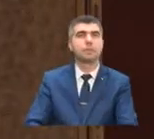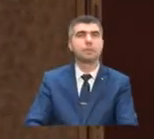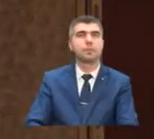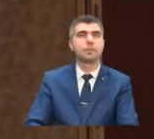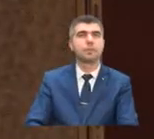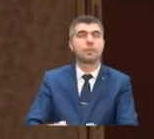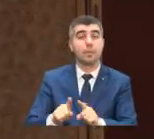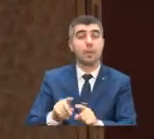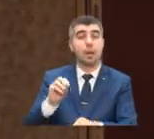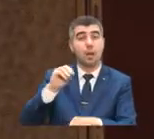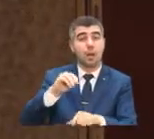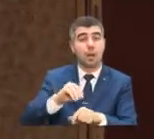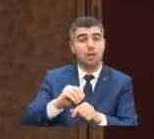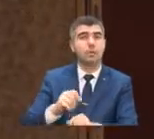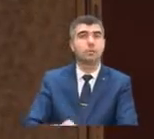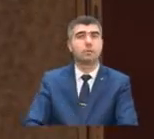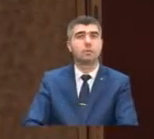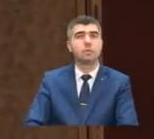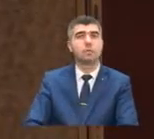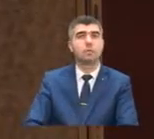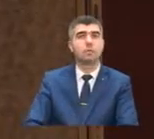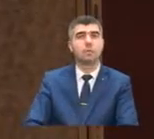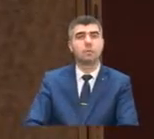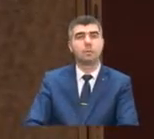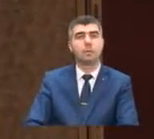كنتكلموا بالتالي ليس فقط على